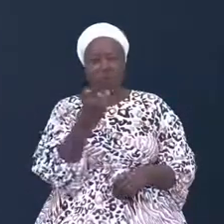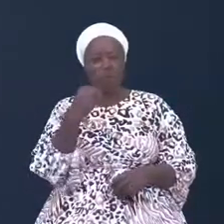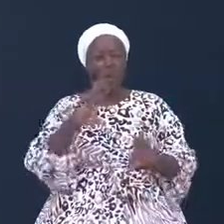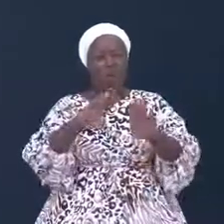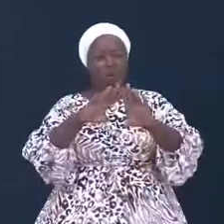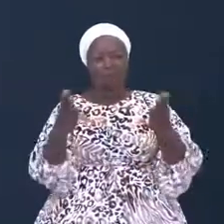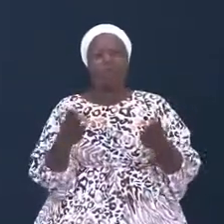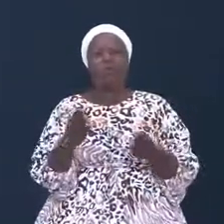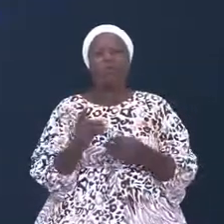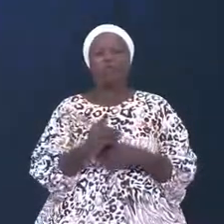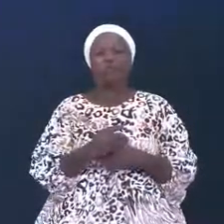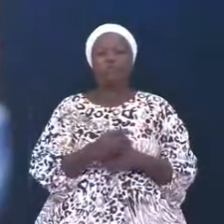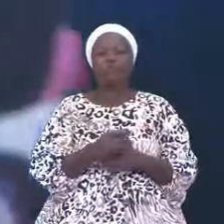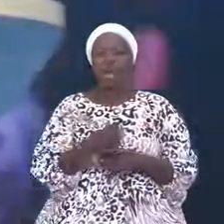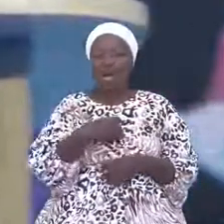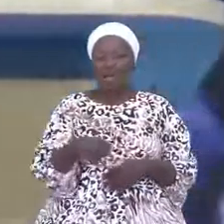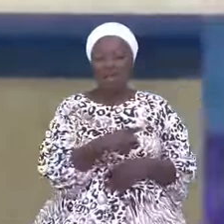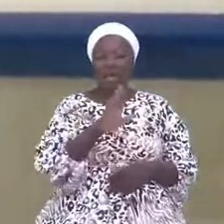Verset 30, et leurs yeux